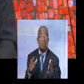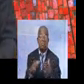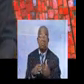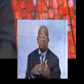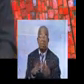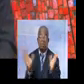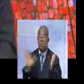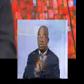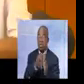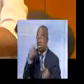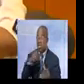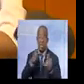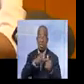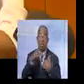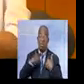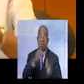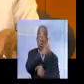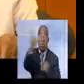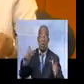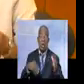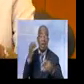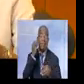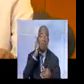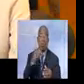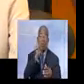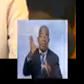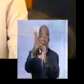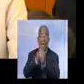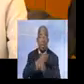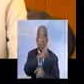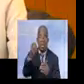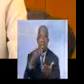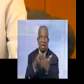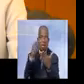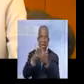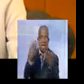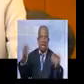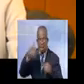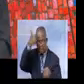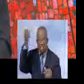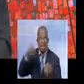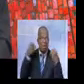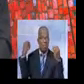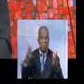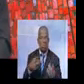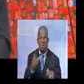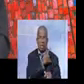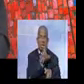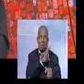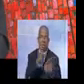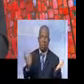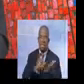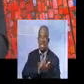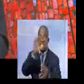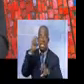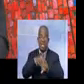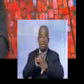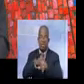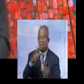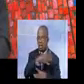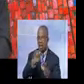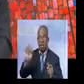donc des décisions importantes ont été prises. La mise en œuvre d'un échéancier de paiement, un échéancier de paiement qui est très